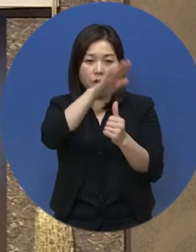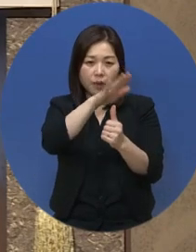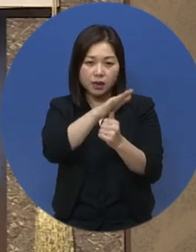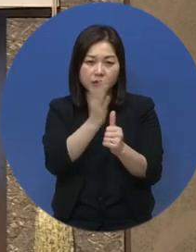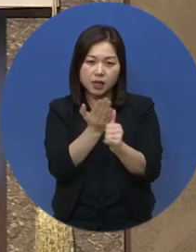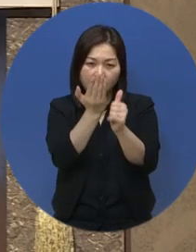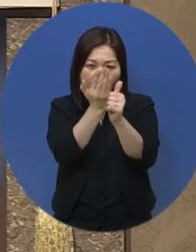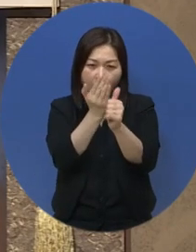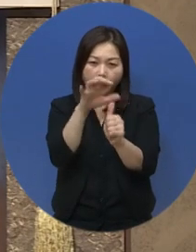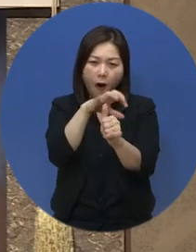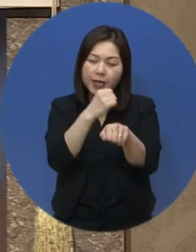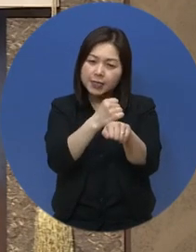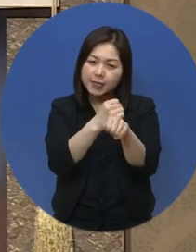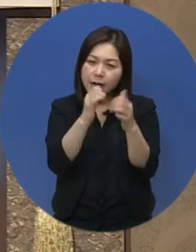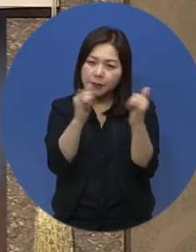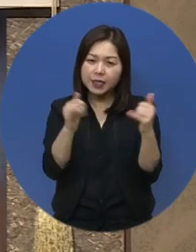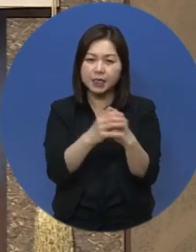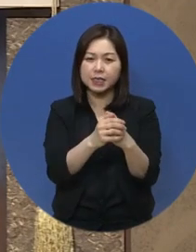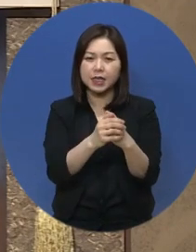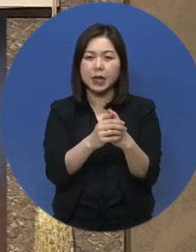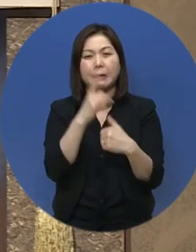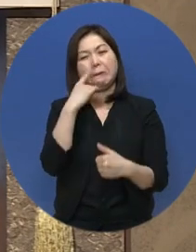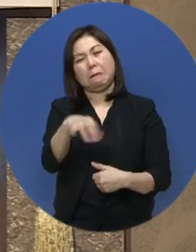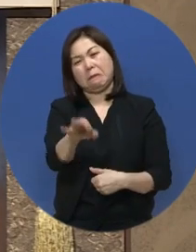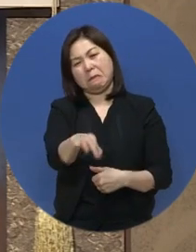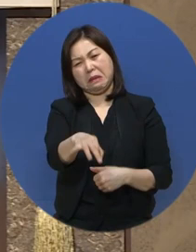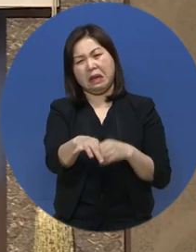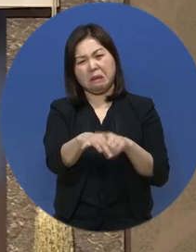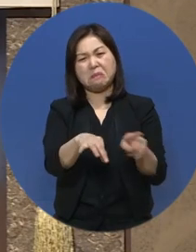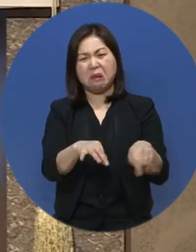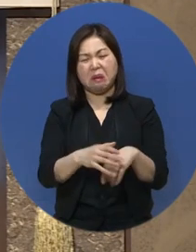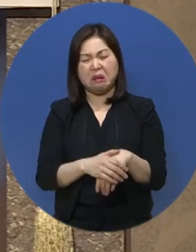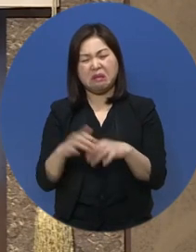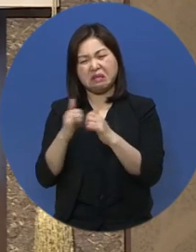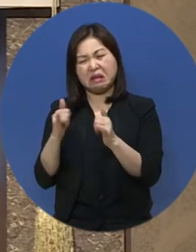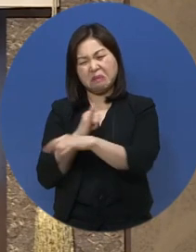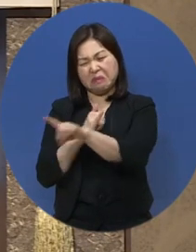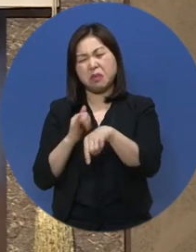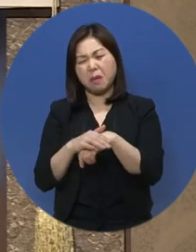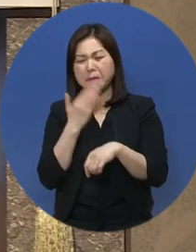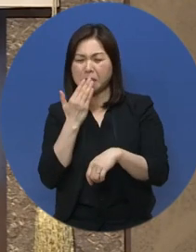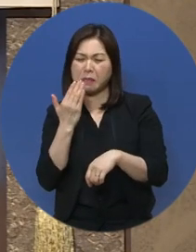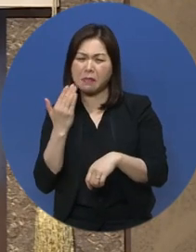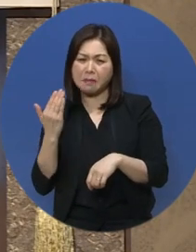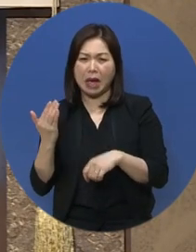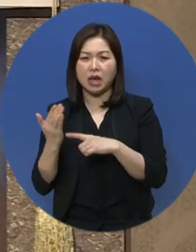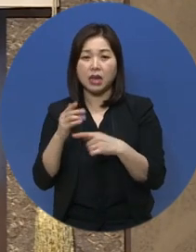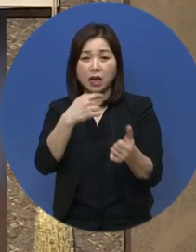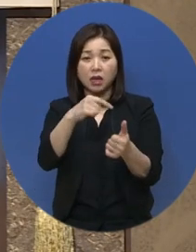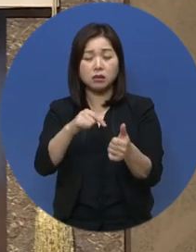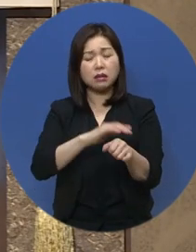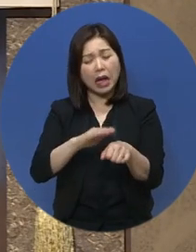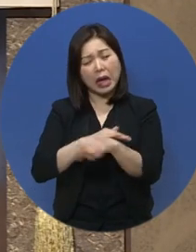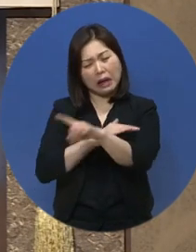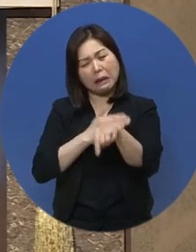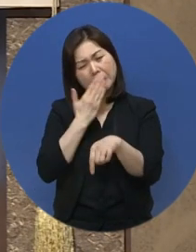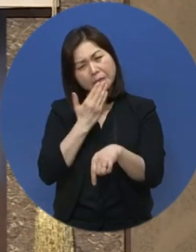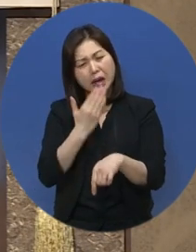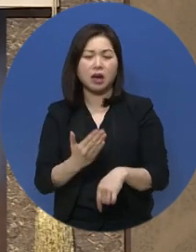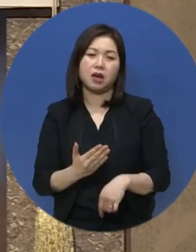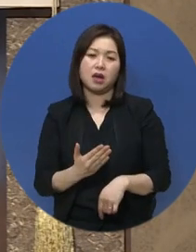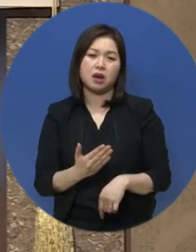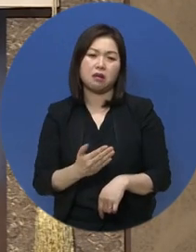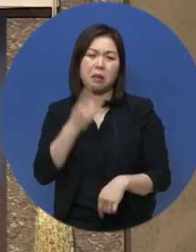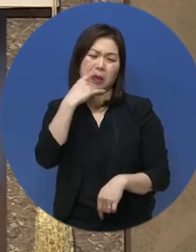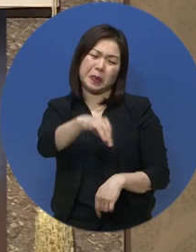그럭저럭 뭐 그분들을 폄하하는 건 아니지만 자격도 그럭저럭 누구든지 돌볼 수 있는 거니까 누구든지 가르칠 수 있는 거니까 네. 라고